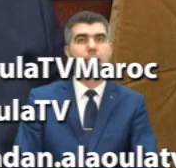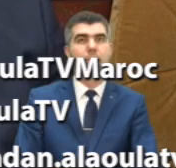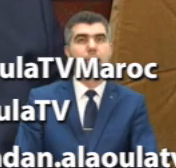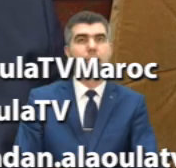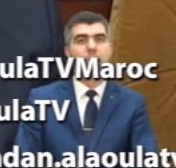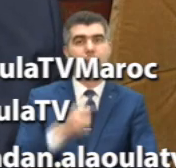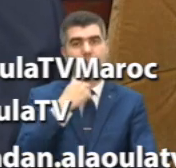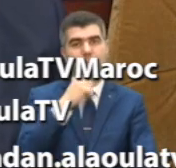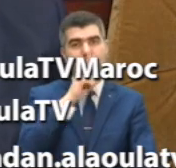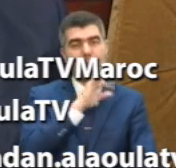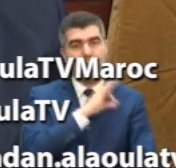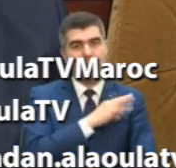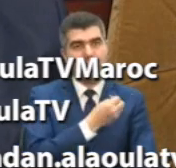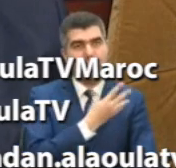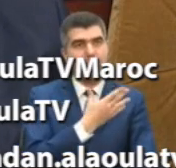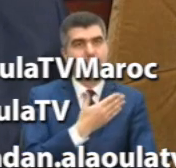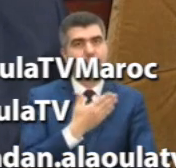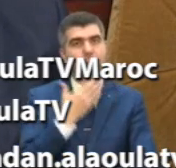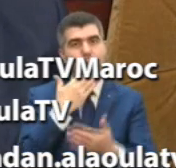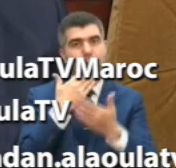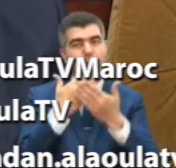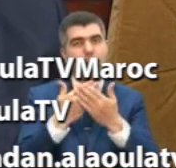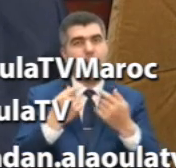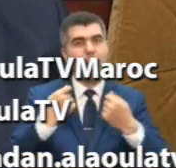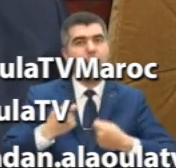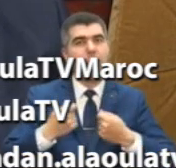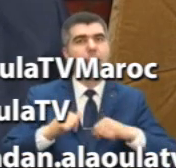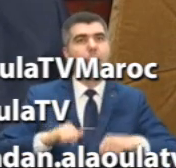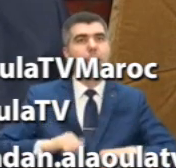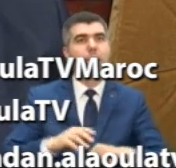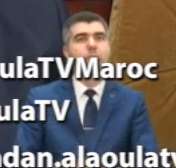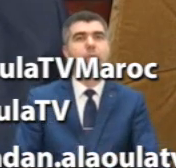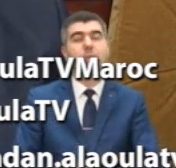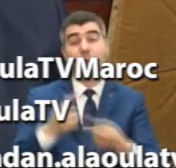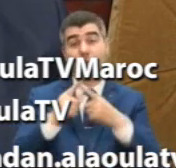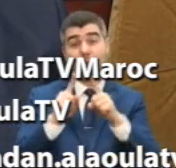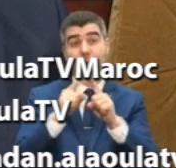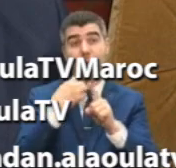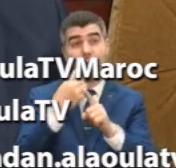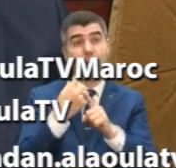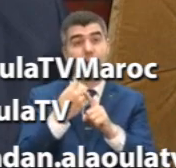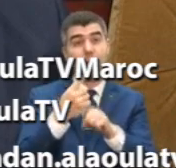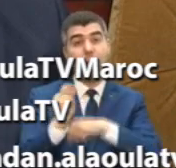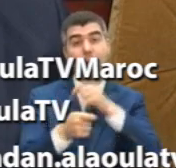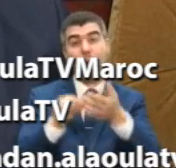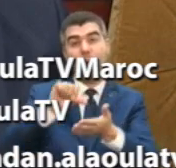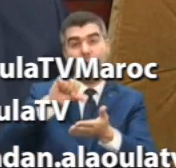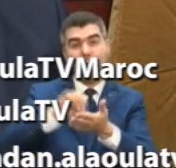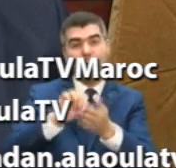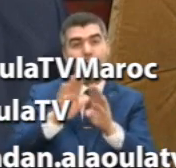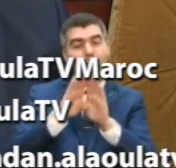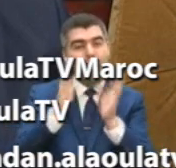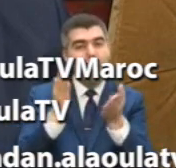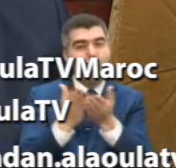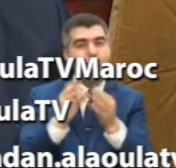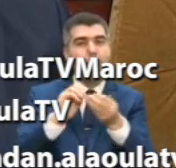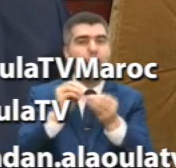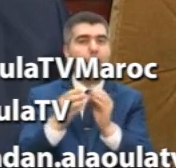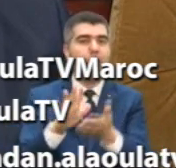النائب. بسم الله الرحمن الرحيم. سيد الرئيس، السيد الوزير، العالم القروي بصفة عامة يعاني من عدة